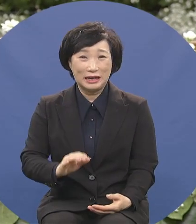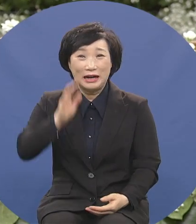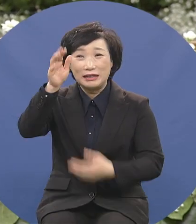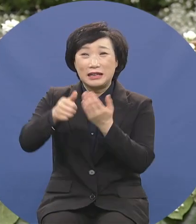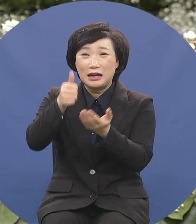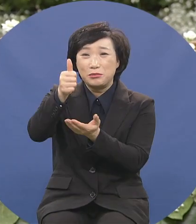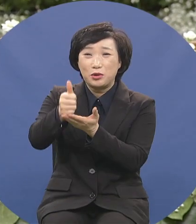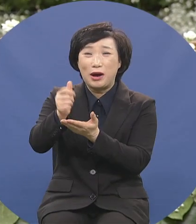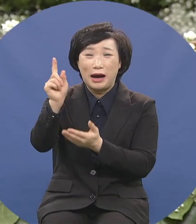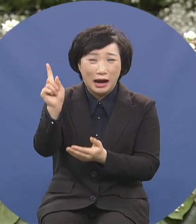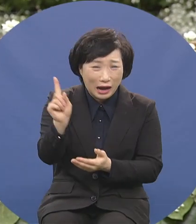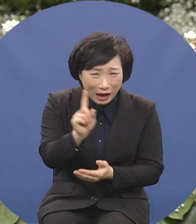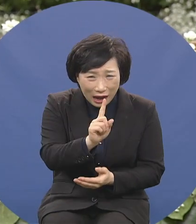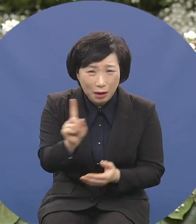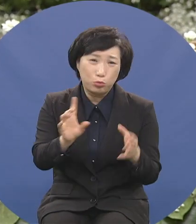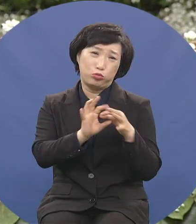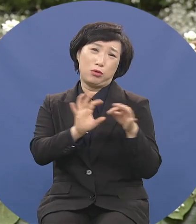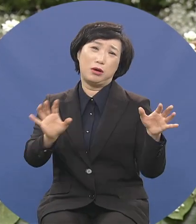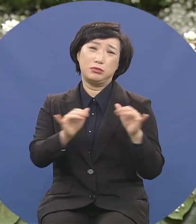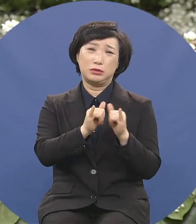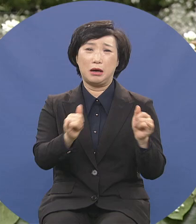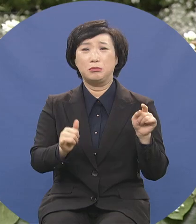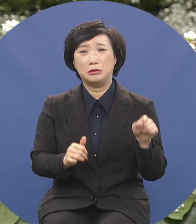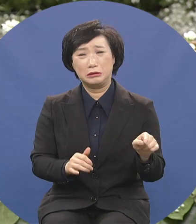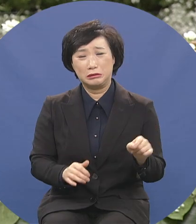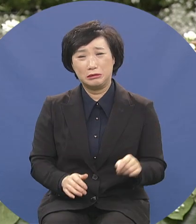하나님과 아무 상관없는